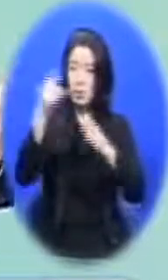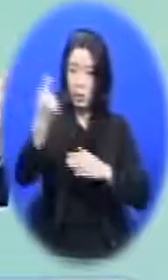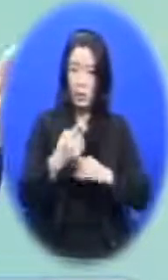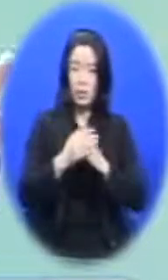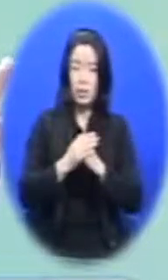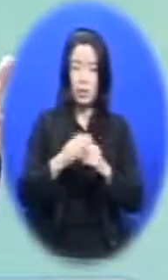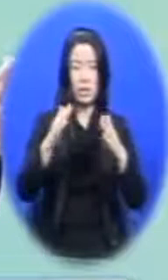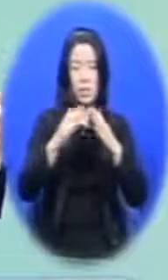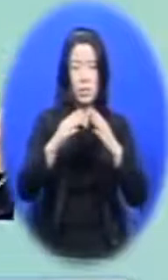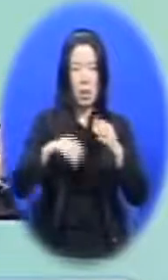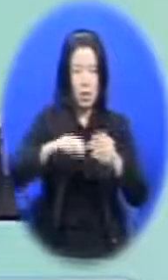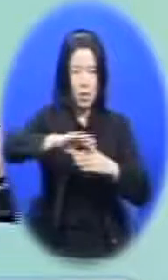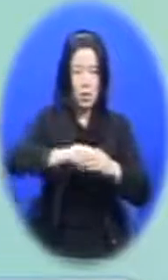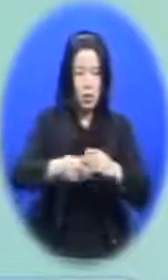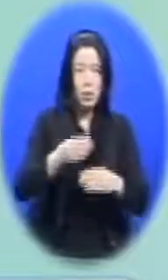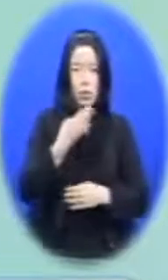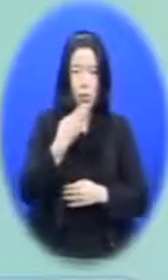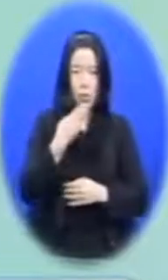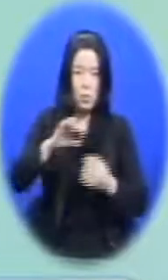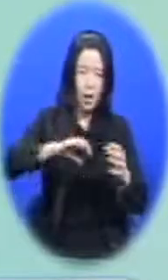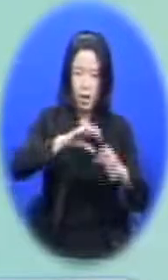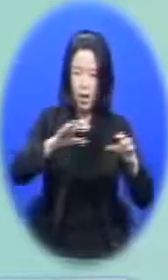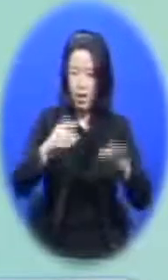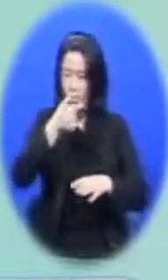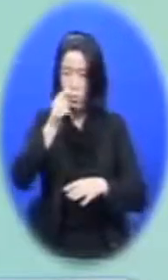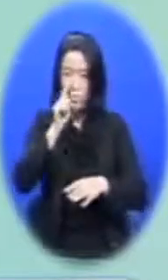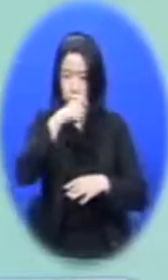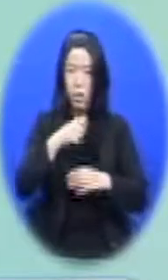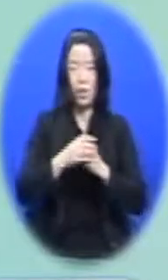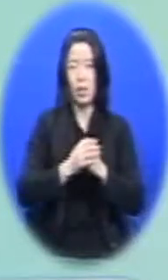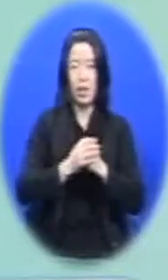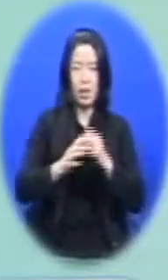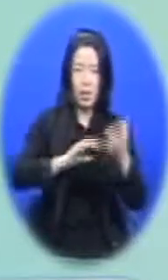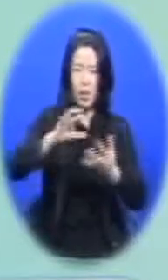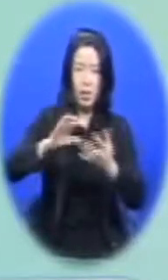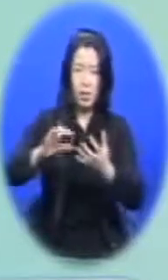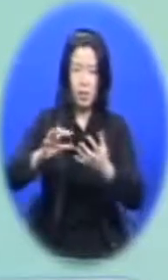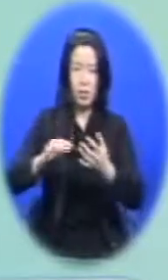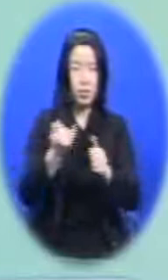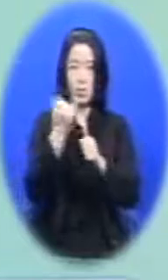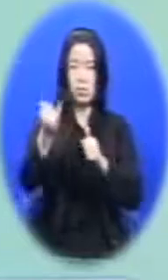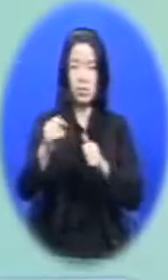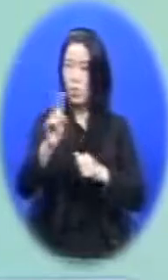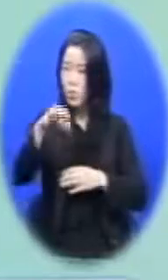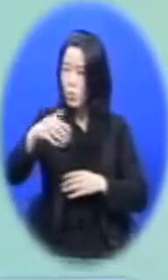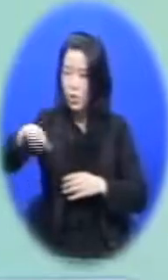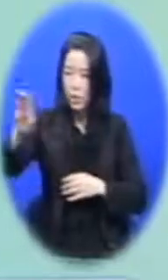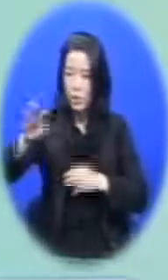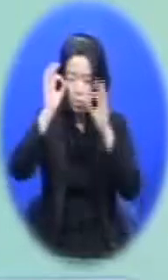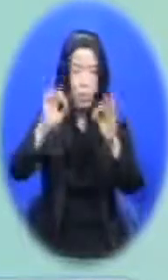그냥 설거지도 안 돼 있고 그냥 어질러져 있는 채로 난장판인데 사모님은 어디로 갔는지 보이지도